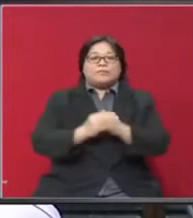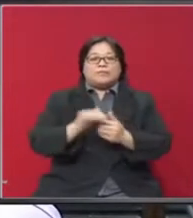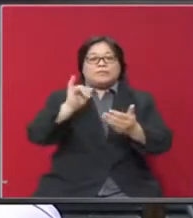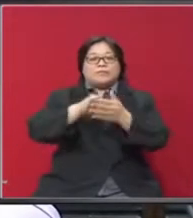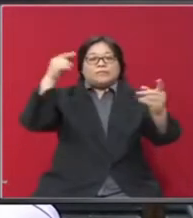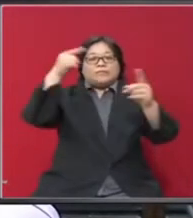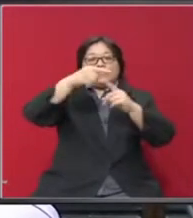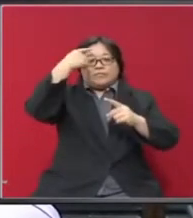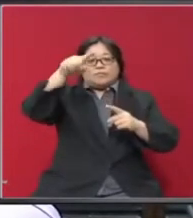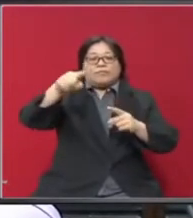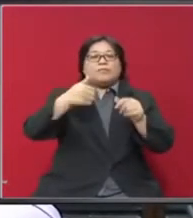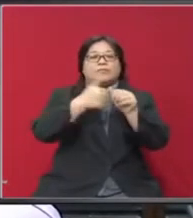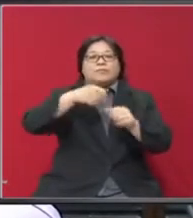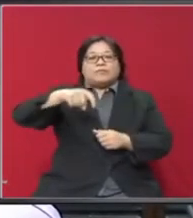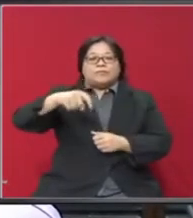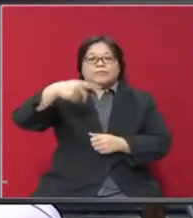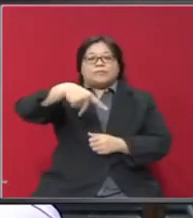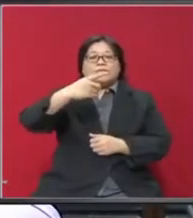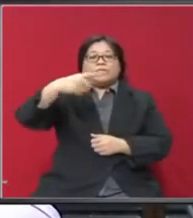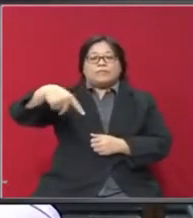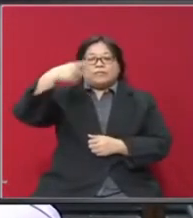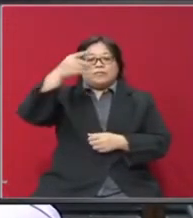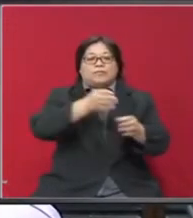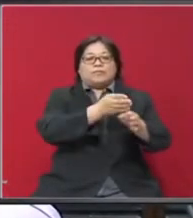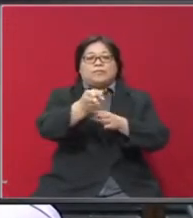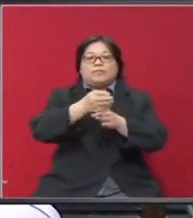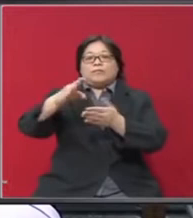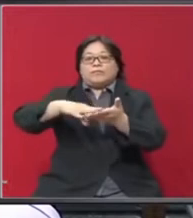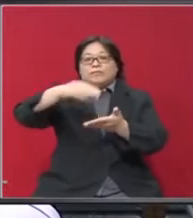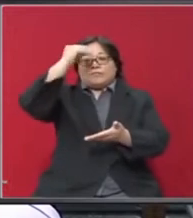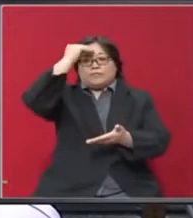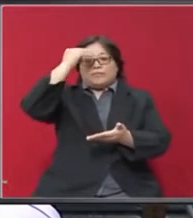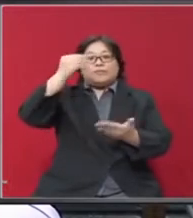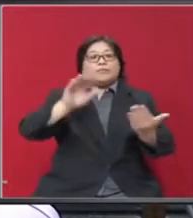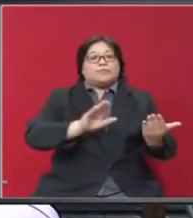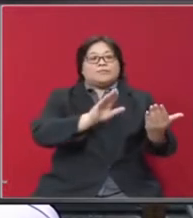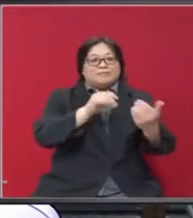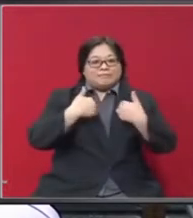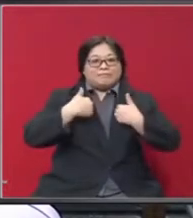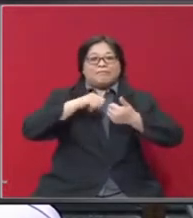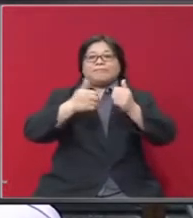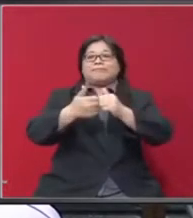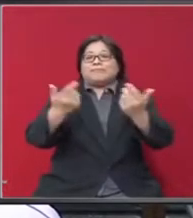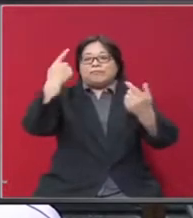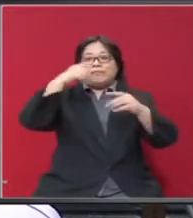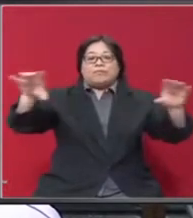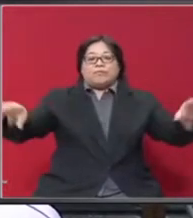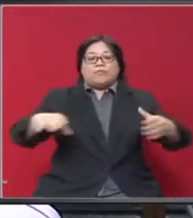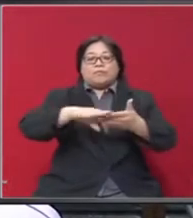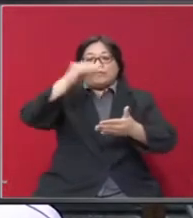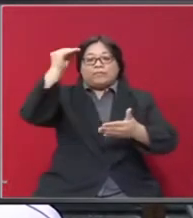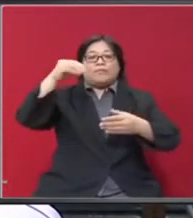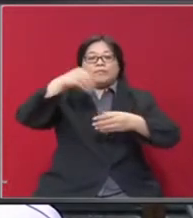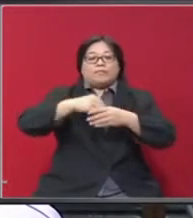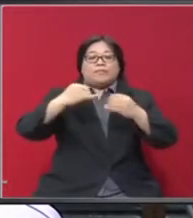bagi memenuhi keperluan pilipi untuk bidang pengajian yang berat yang nyampe depan kesukaran untuk melaksanakan pengajian